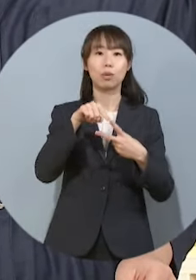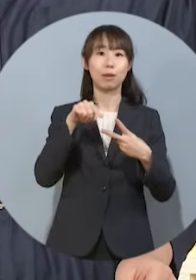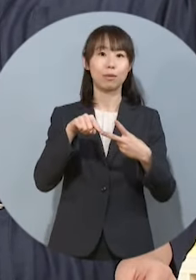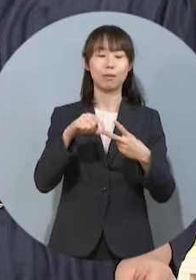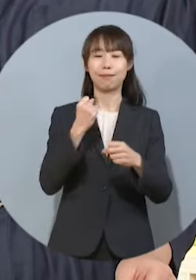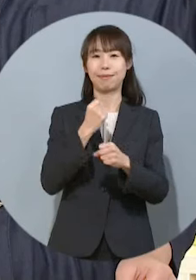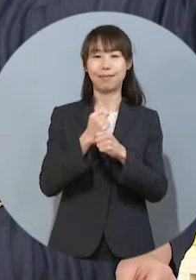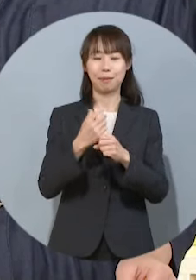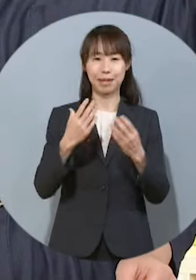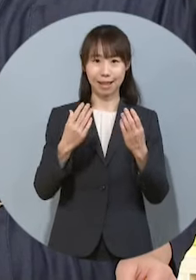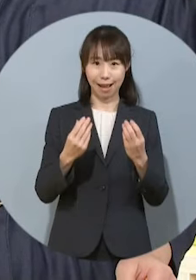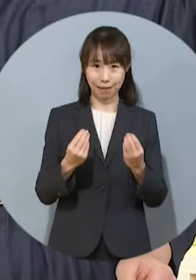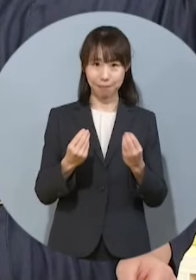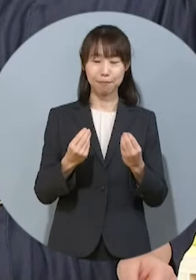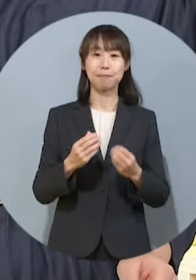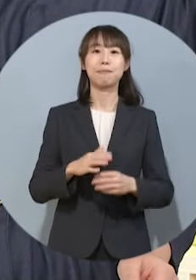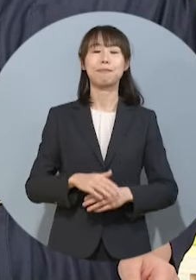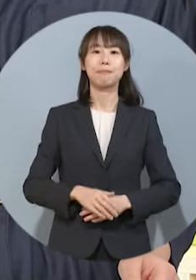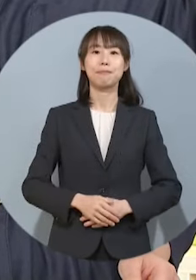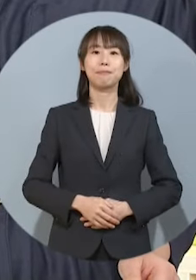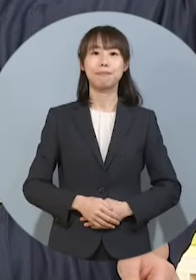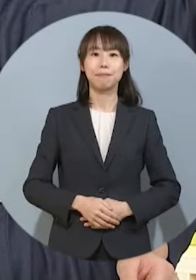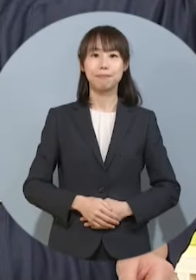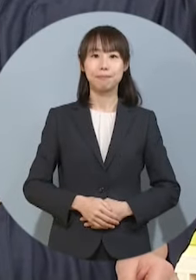語ガイドを作成しました。